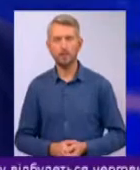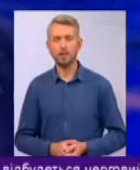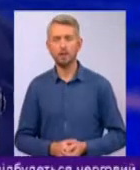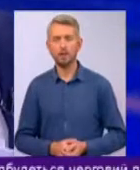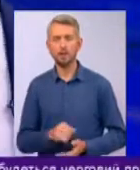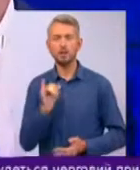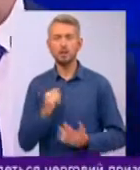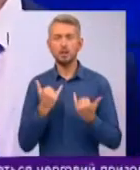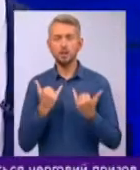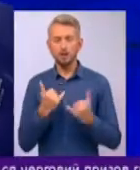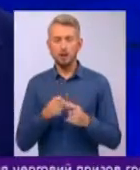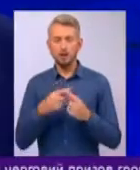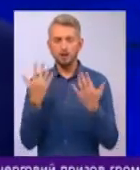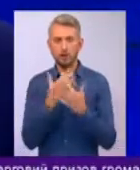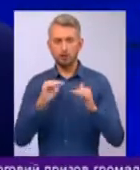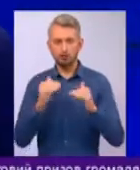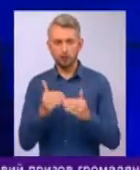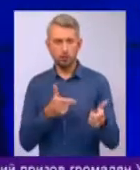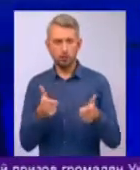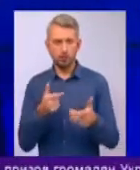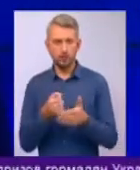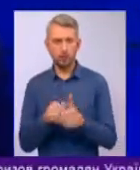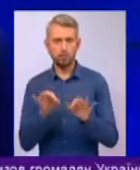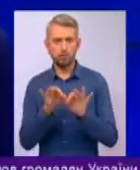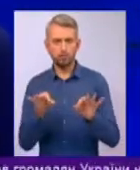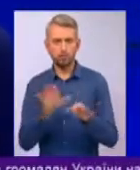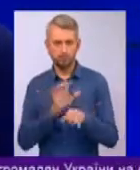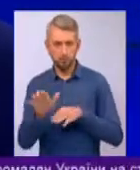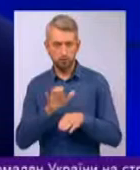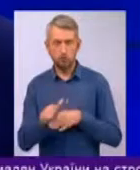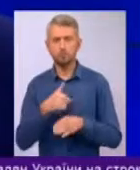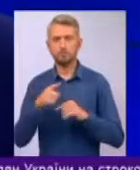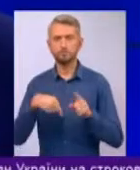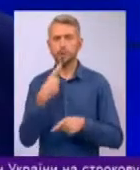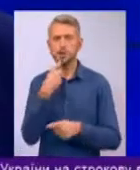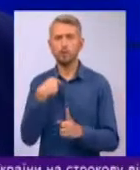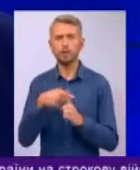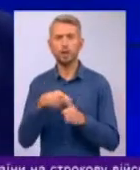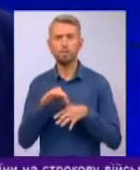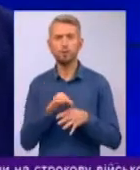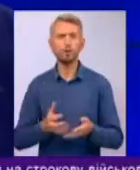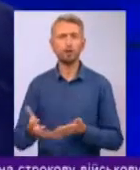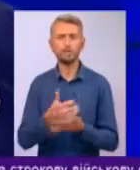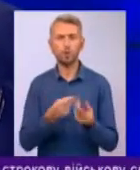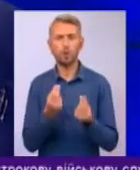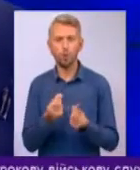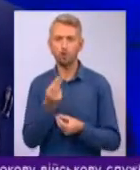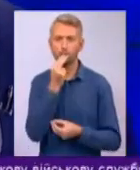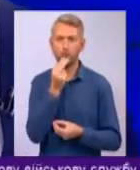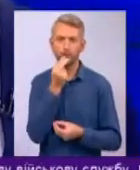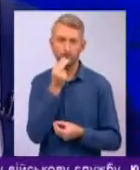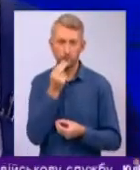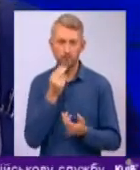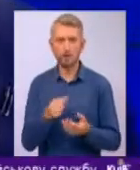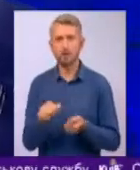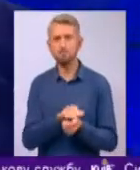І зараз цей сюжет готується до випуску. Ми ще йдемо далі. Червоний Хрест проводить збір коштів, продуктів харчування,